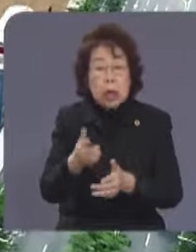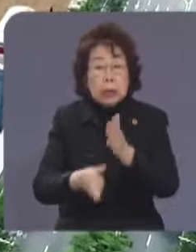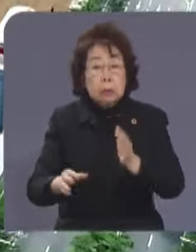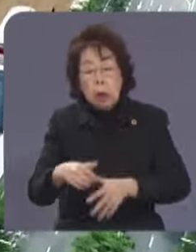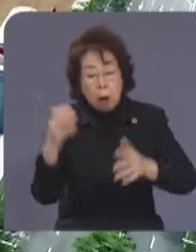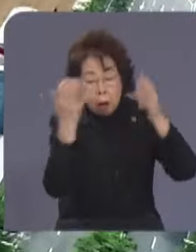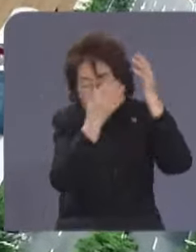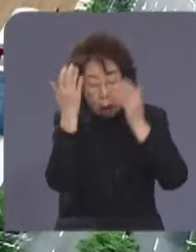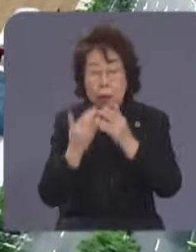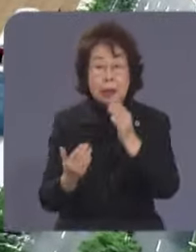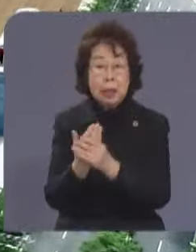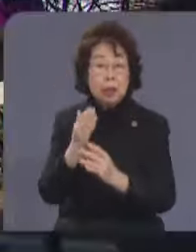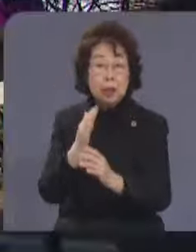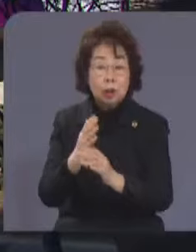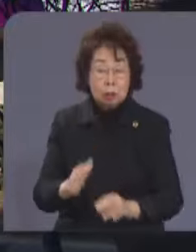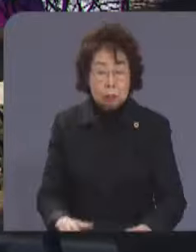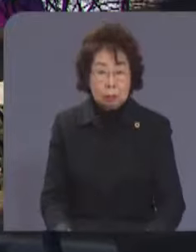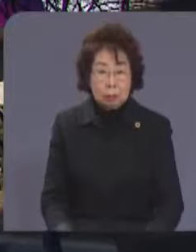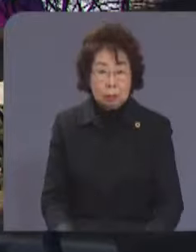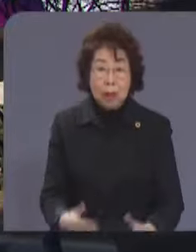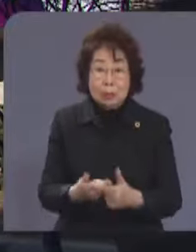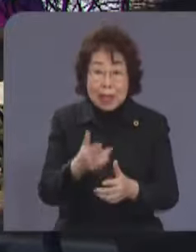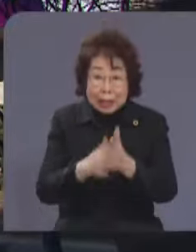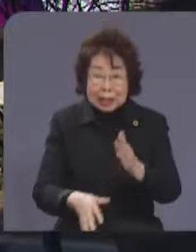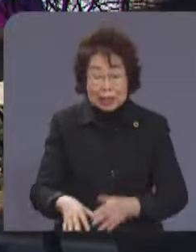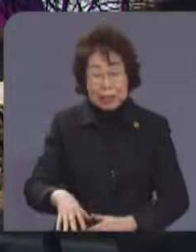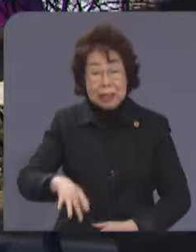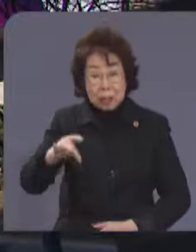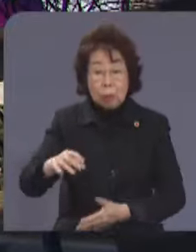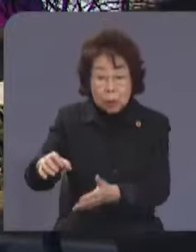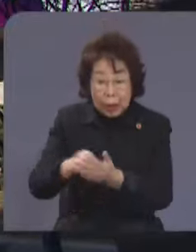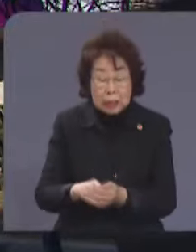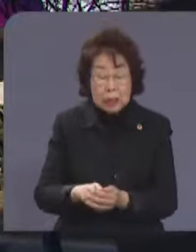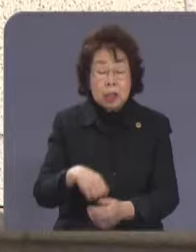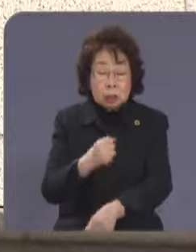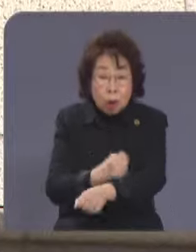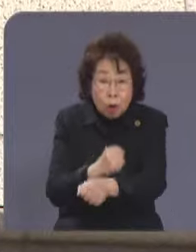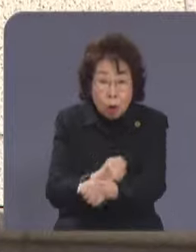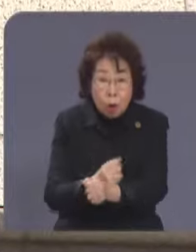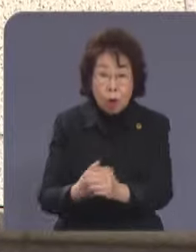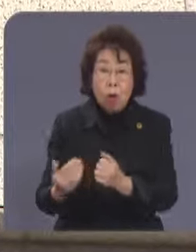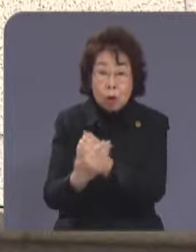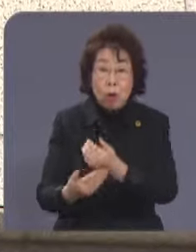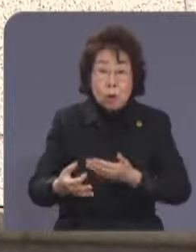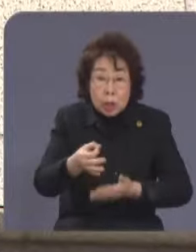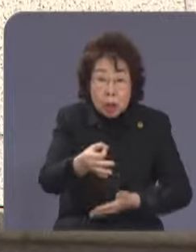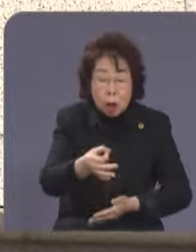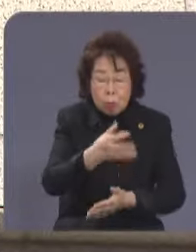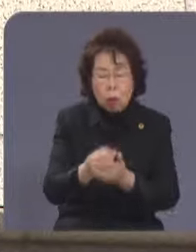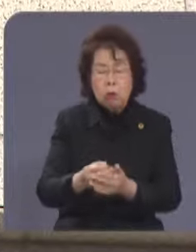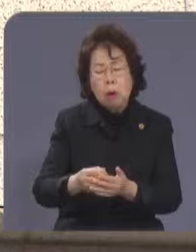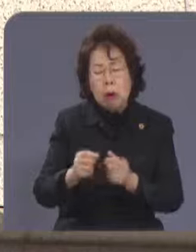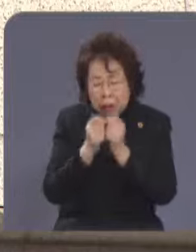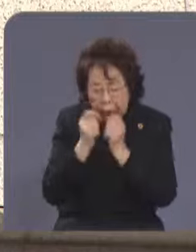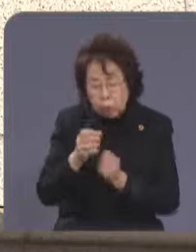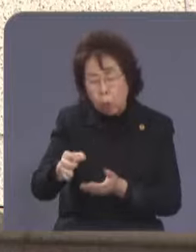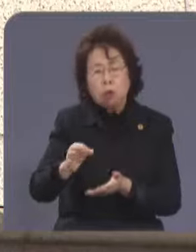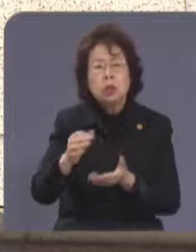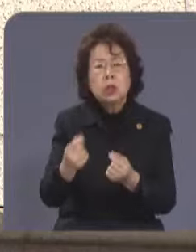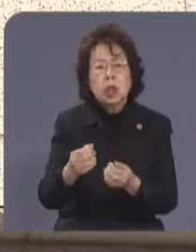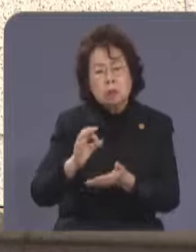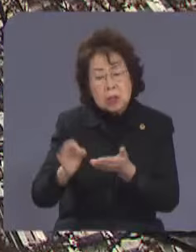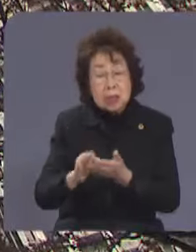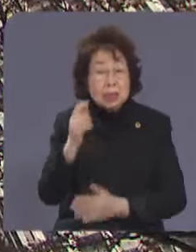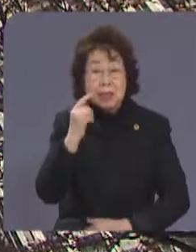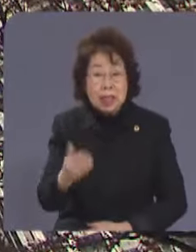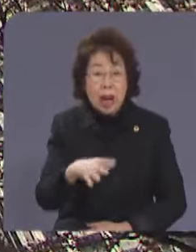오락가락 행정입니다. 때문에 부산시가 처음 확보한 공공기여금을 마치 쌈짓돈처럼 생각하는 것 아니냐는